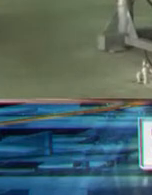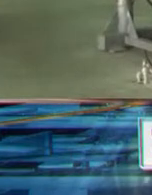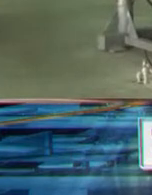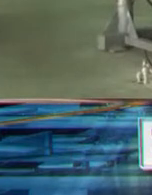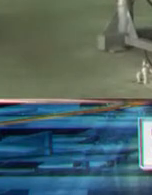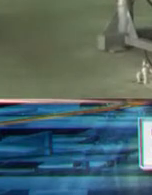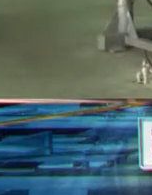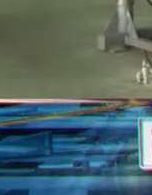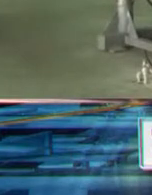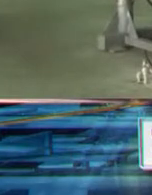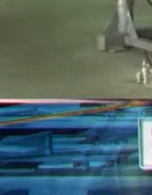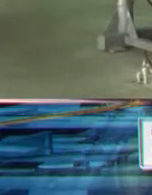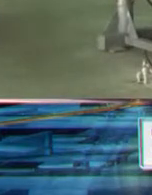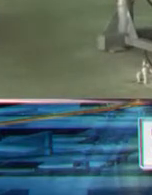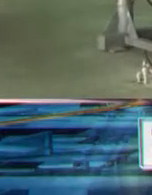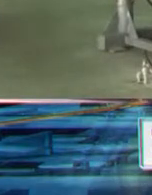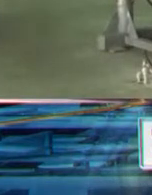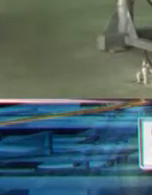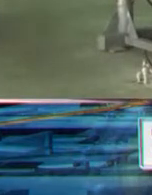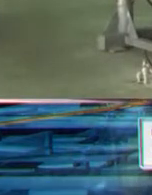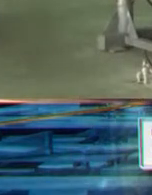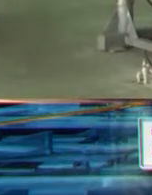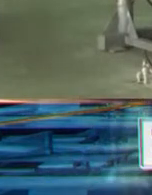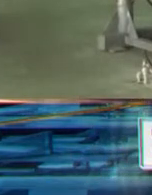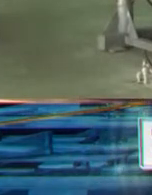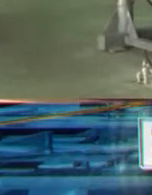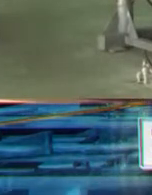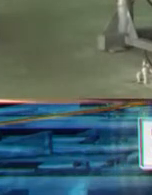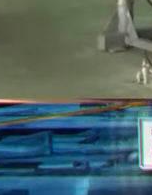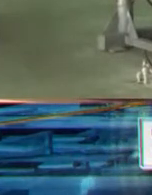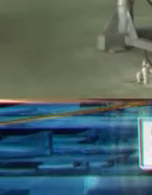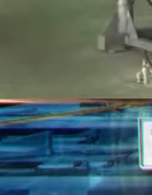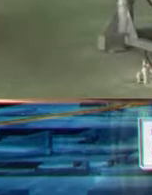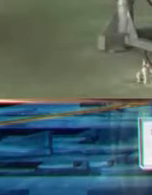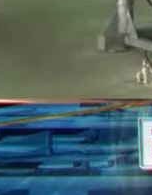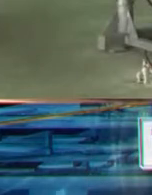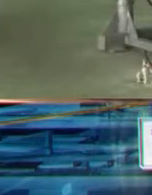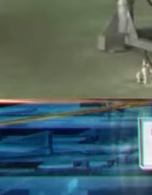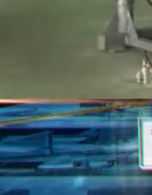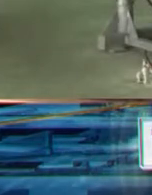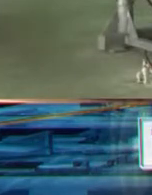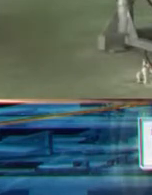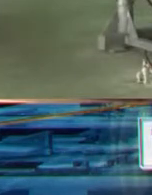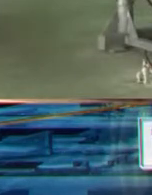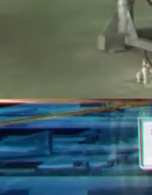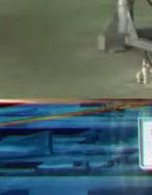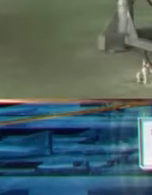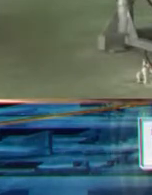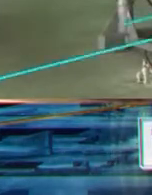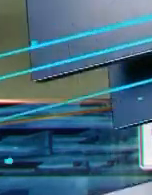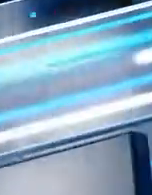Алтайға шектеу қойылды. Осы уақытта ішкі нарықтың бағасы қалай болады? Қаншалықты экспортқа жібере аламыз? Бәрін уақыт көрсетеді.